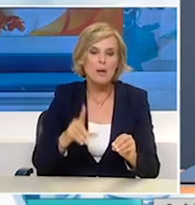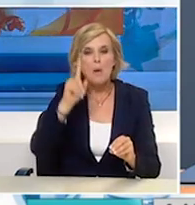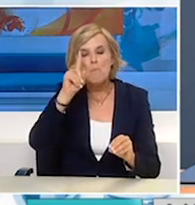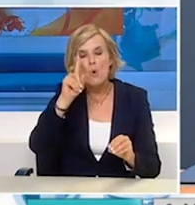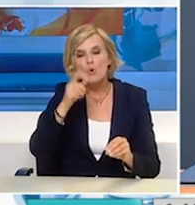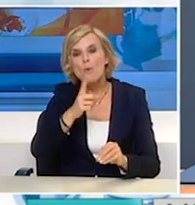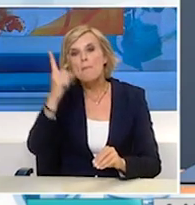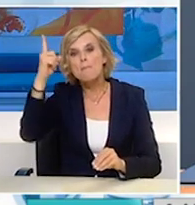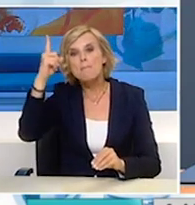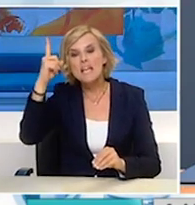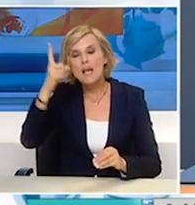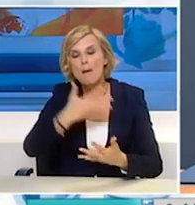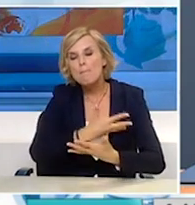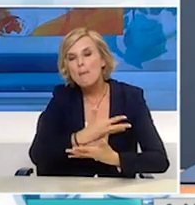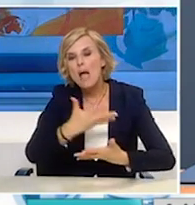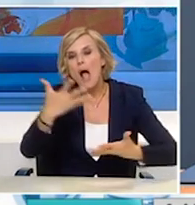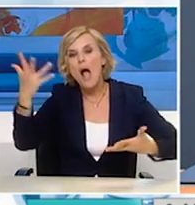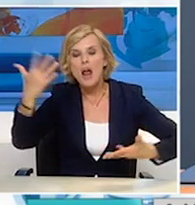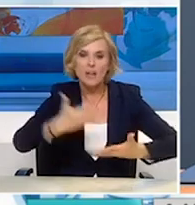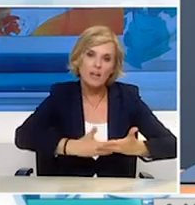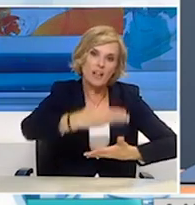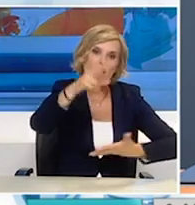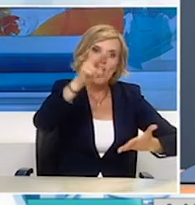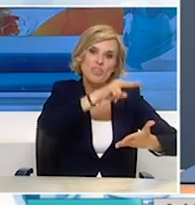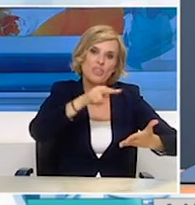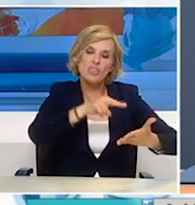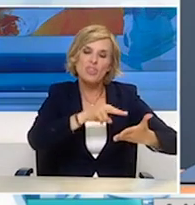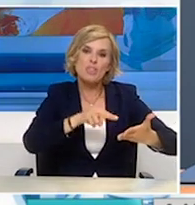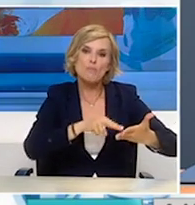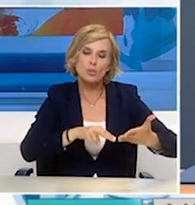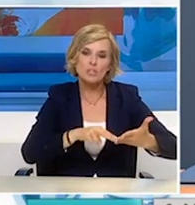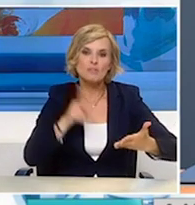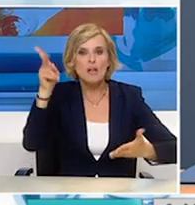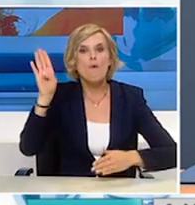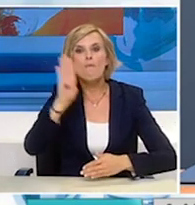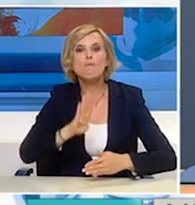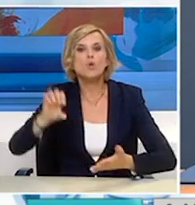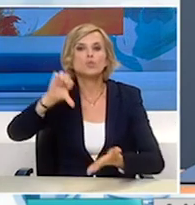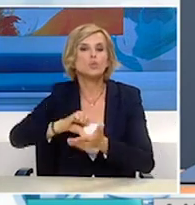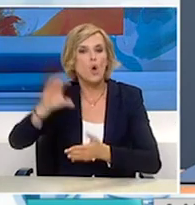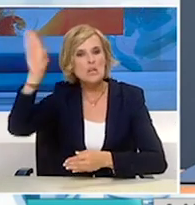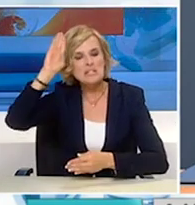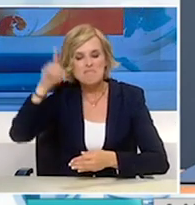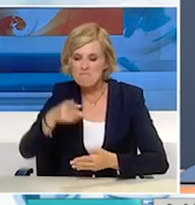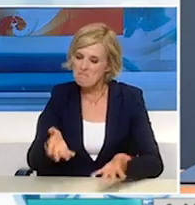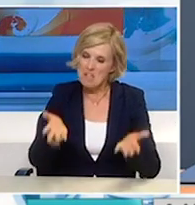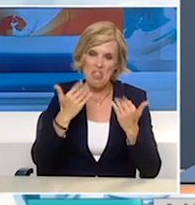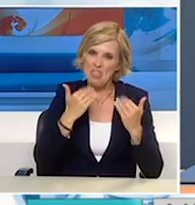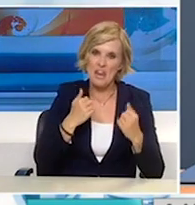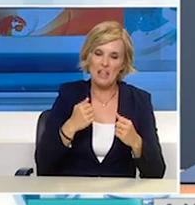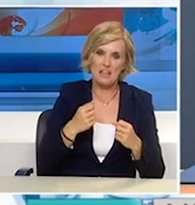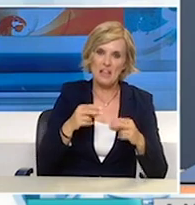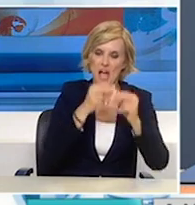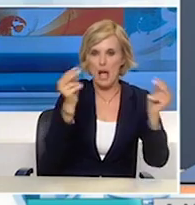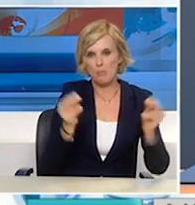στην ιατρική επιθεώρηση New England Journal of Medicine της Βοστόνης, η οποία δεν έδειξε εντυπωσιακά αποτελέσματα. Βέβαια, χορηγήθηκε